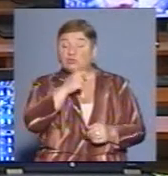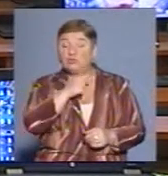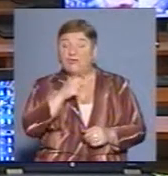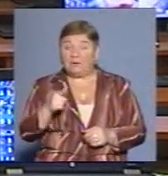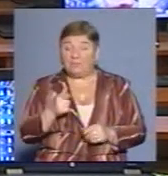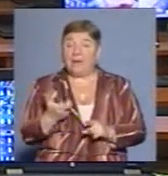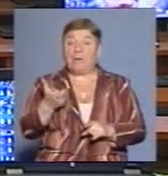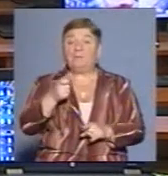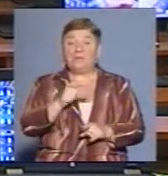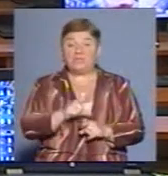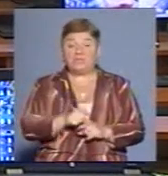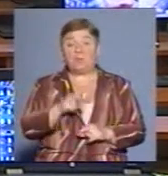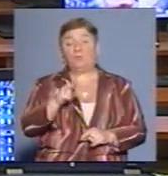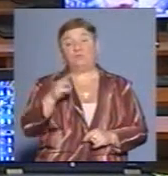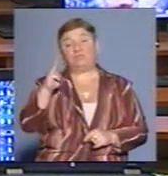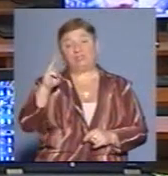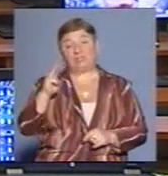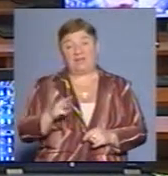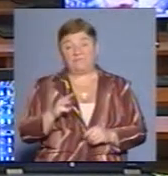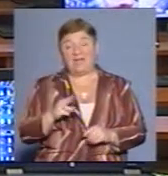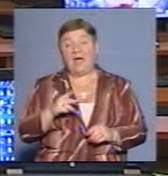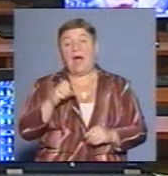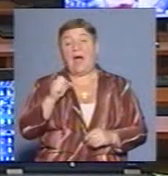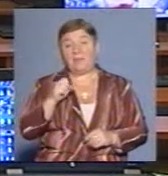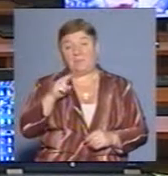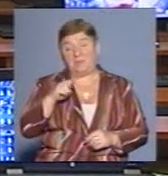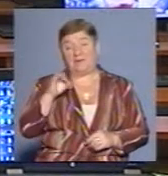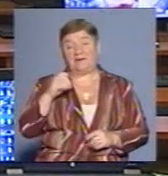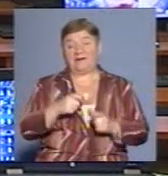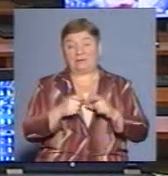вклеювати фото вже не будуть, натомість оформлять ID-картку.